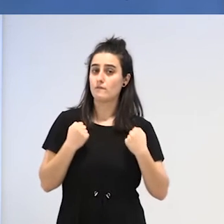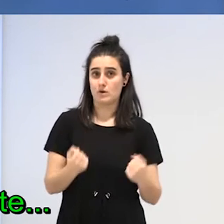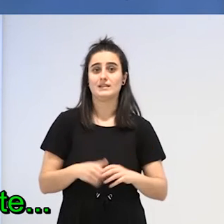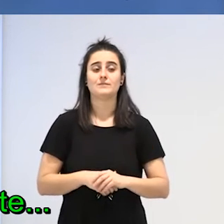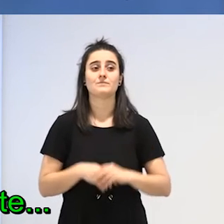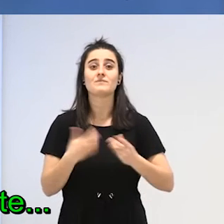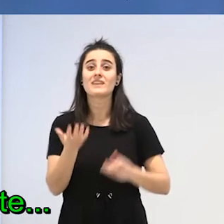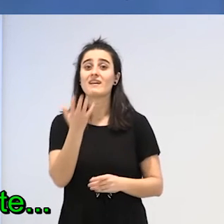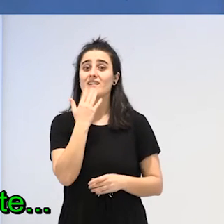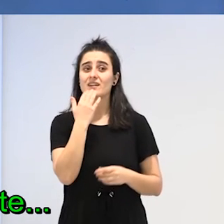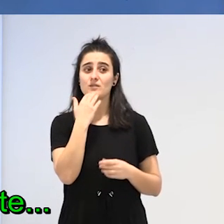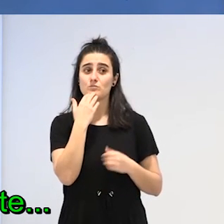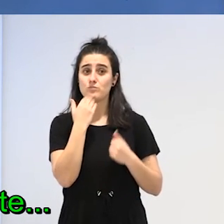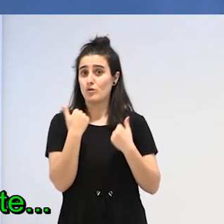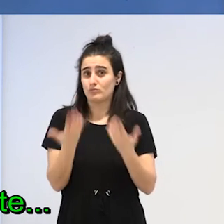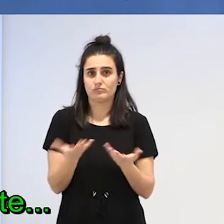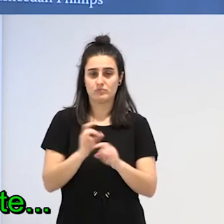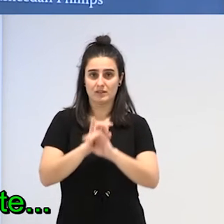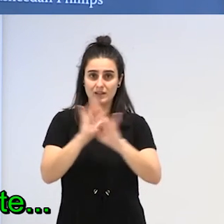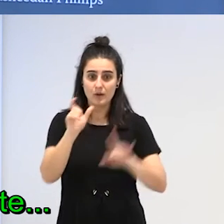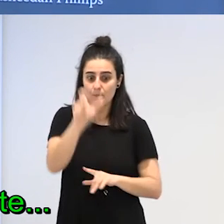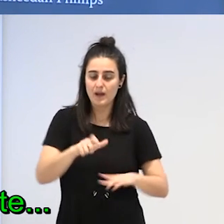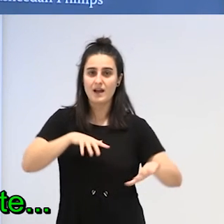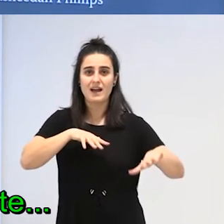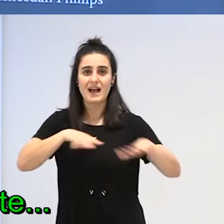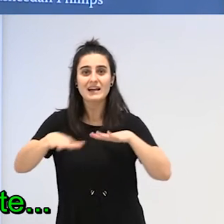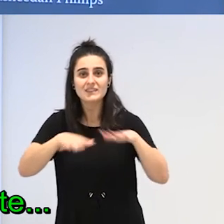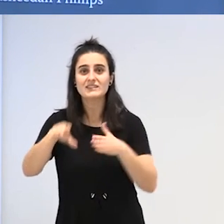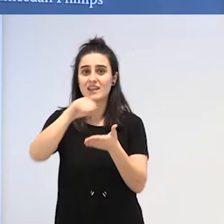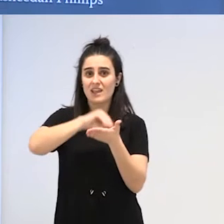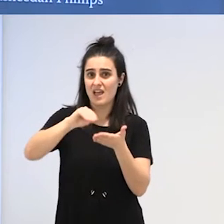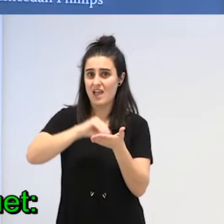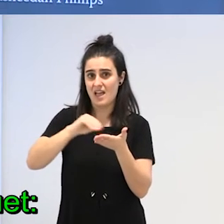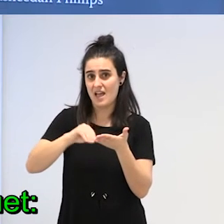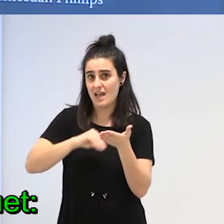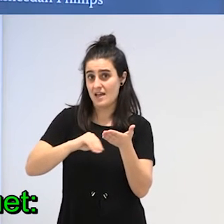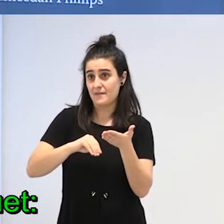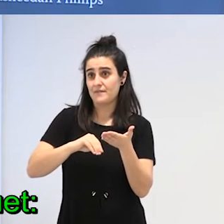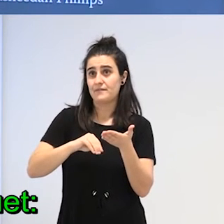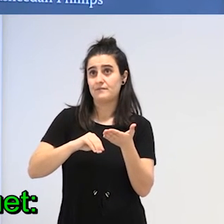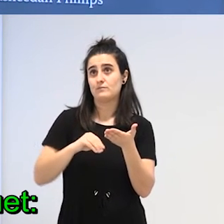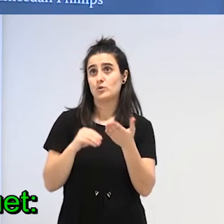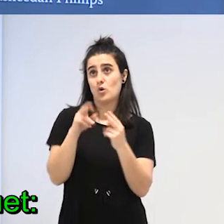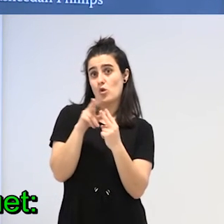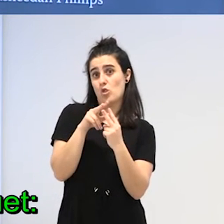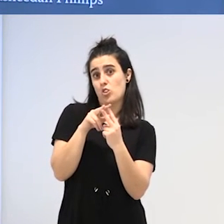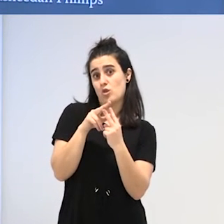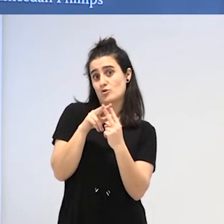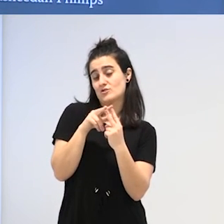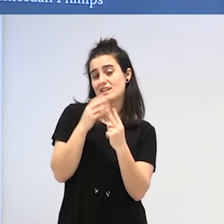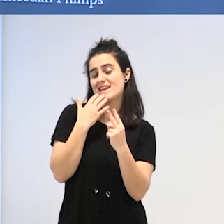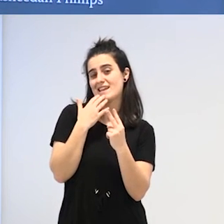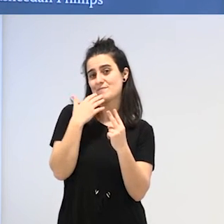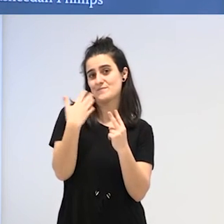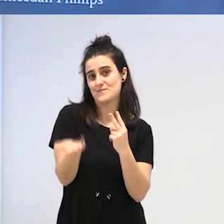adibide oso, bueno, aktivista eta idazle importante, bueno, bi adibide emango dizuet,